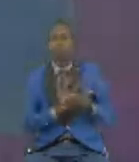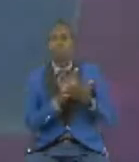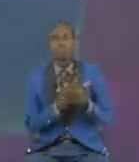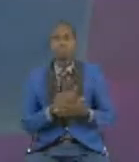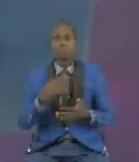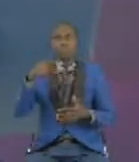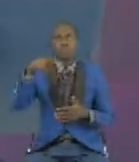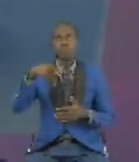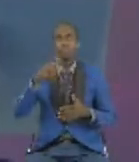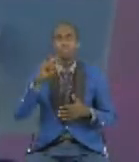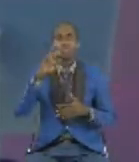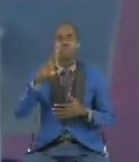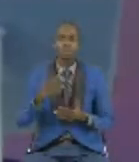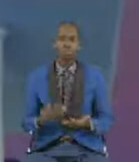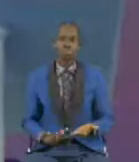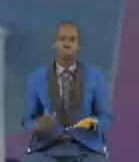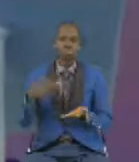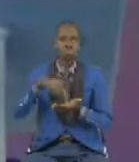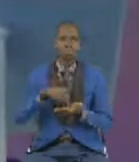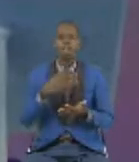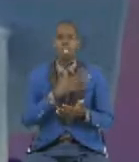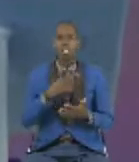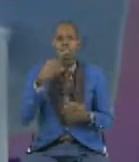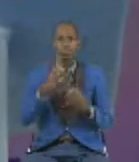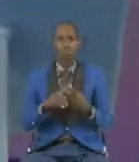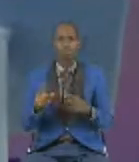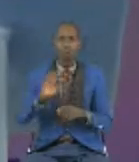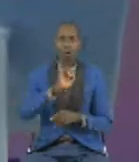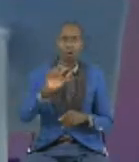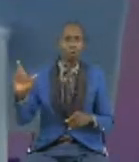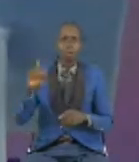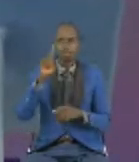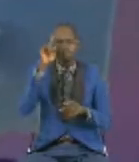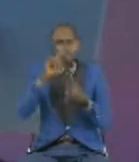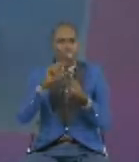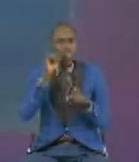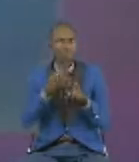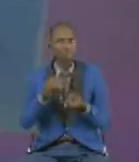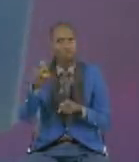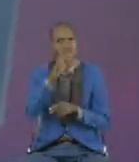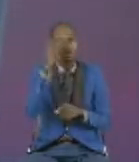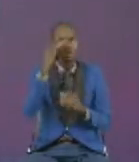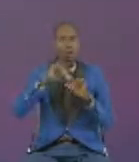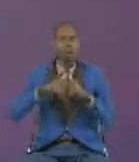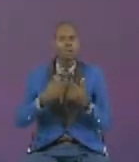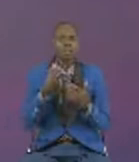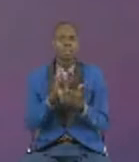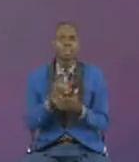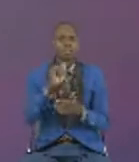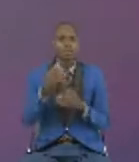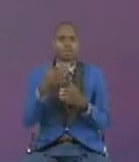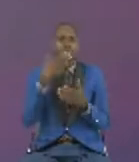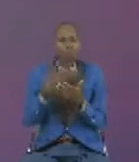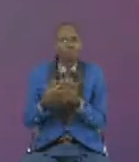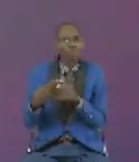s'est engagée. Pierre se leva et leur dit, « Hommes frères, vous savez que dès longtemps, Dieu a fait un